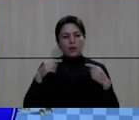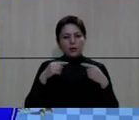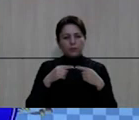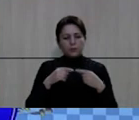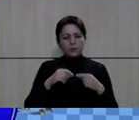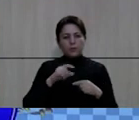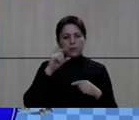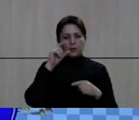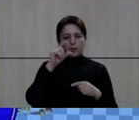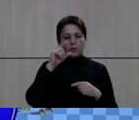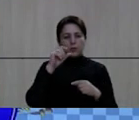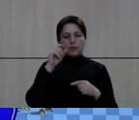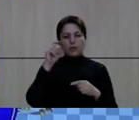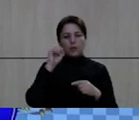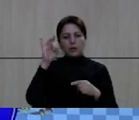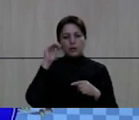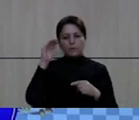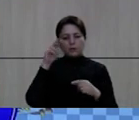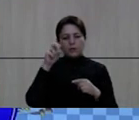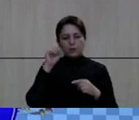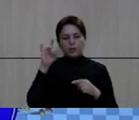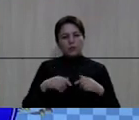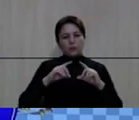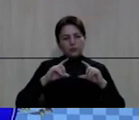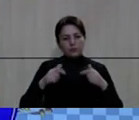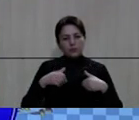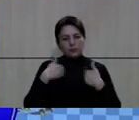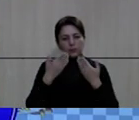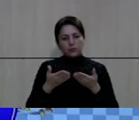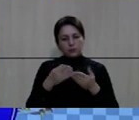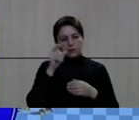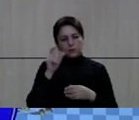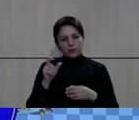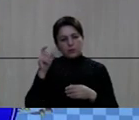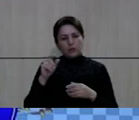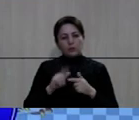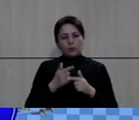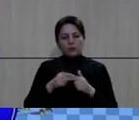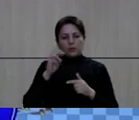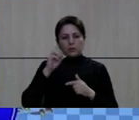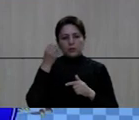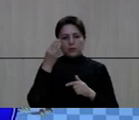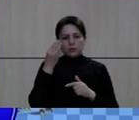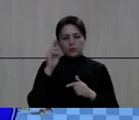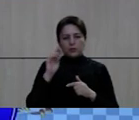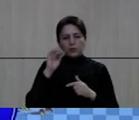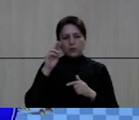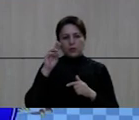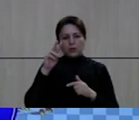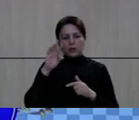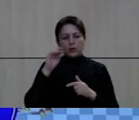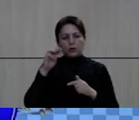bilan qog'ozning o'rtasida berilishi. Taklifnoma berilgan shaxs, tashkilot, korxona